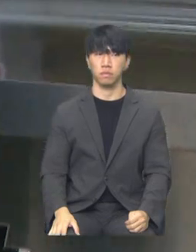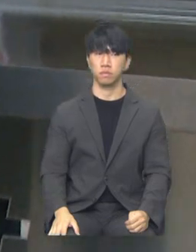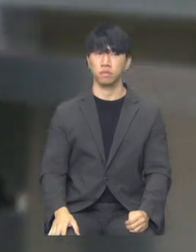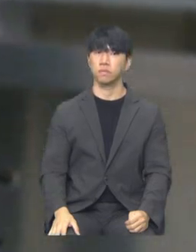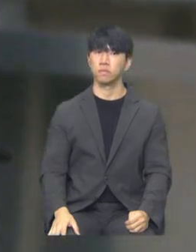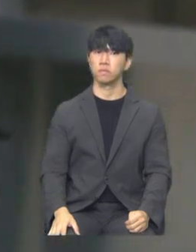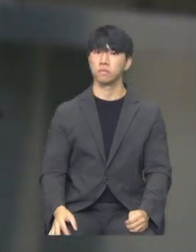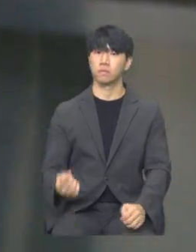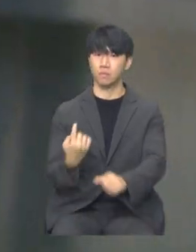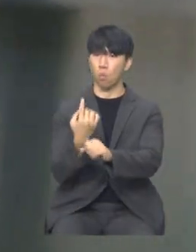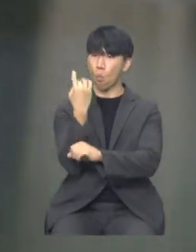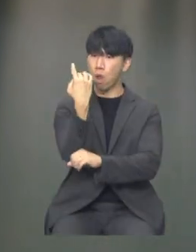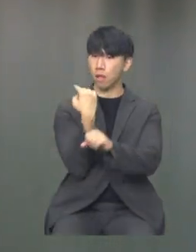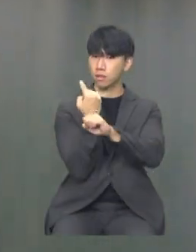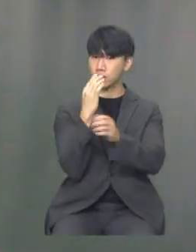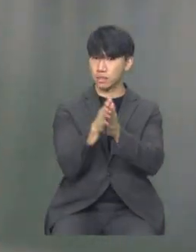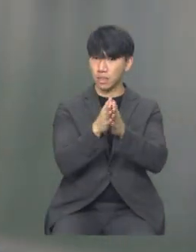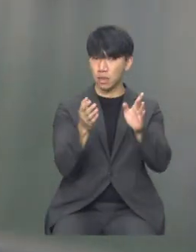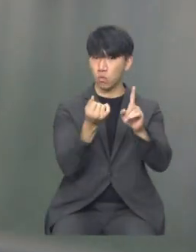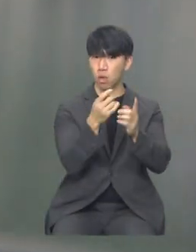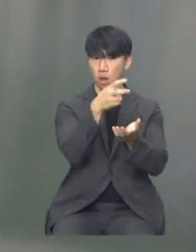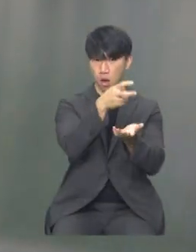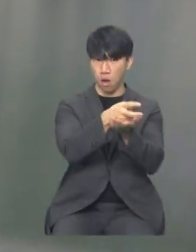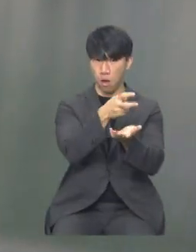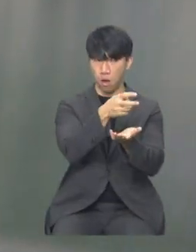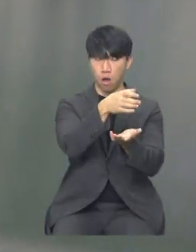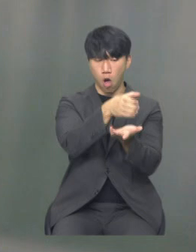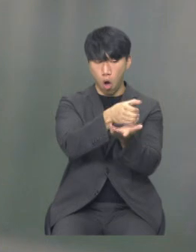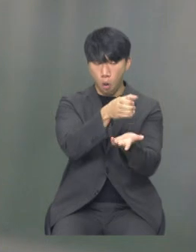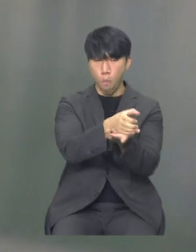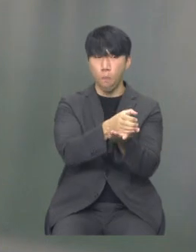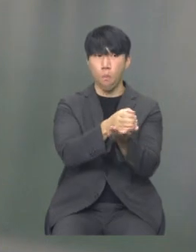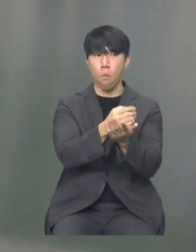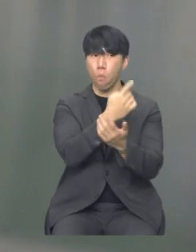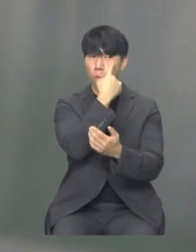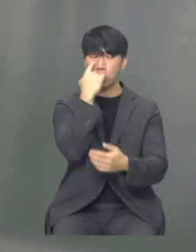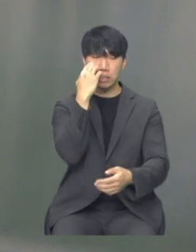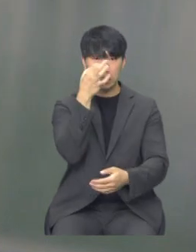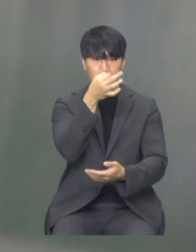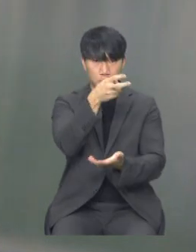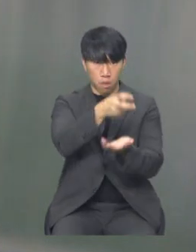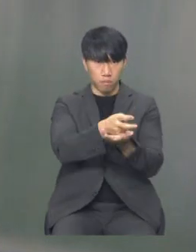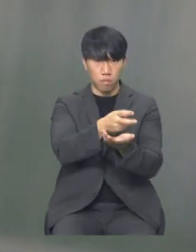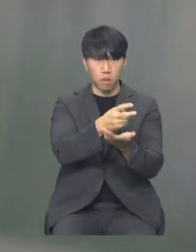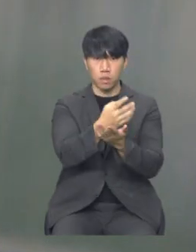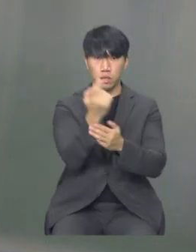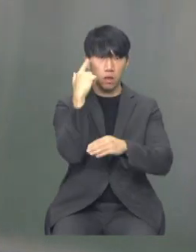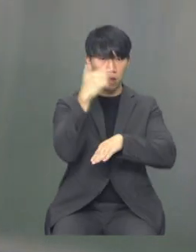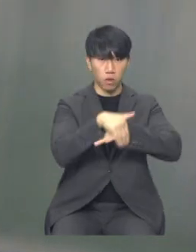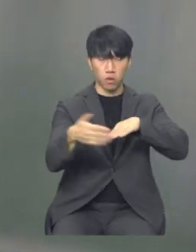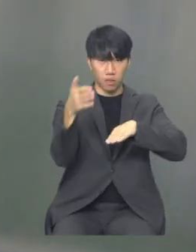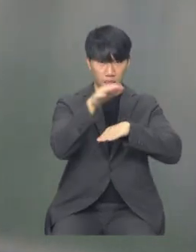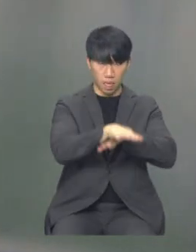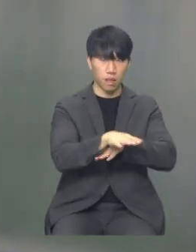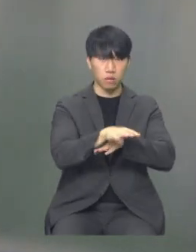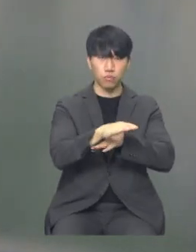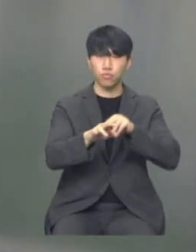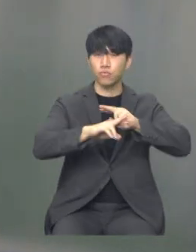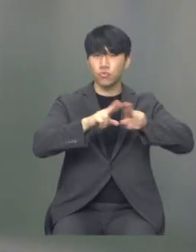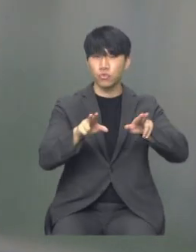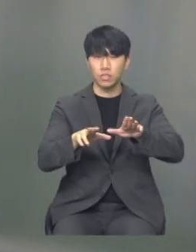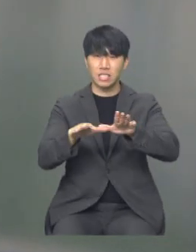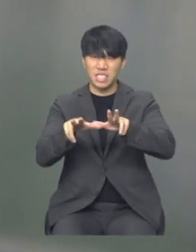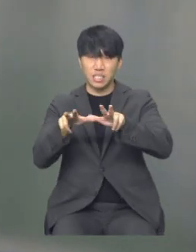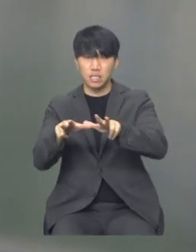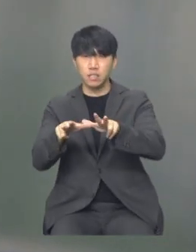지난해 시행될 예정이었던 일회용 컵 보증금제 시행이 미뤄지면서 지금도 많은 사람들이 텀블러 대신 이 일회용 컵을